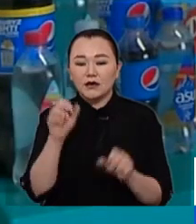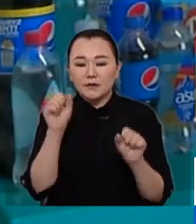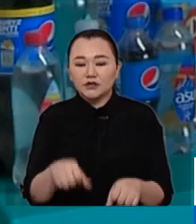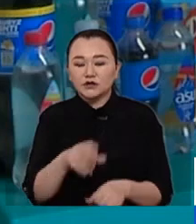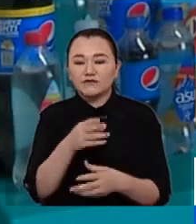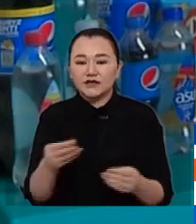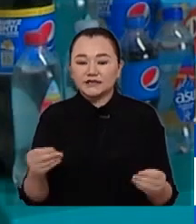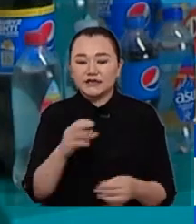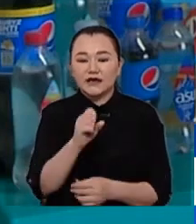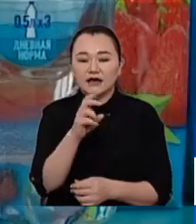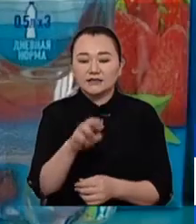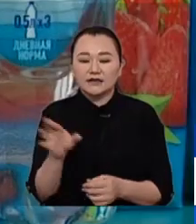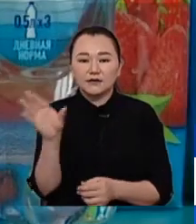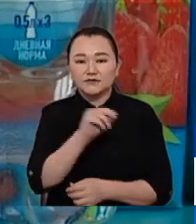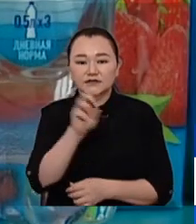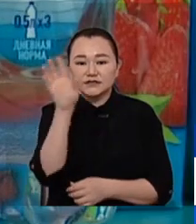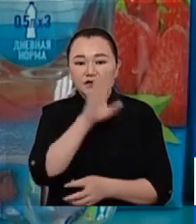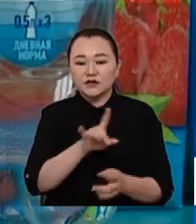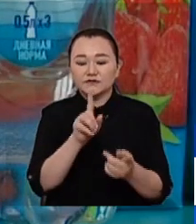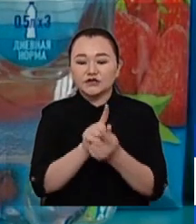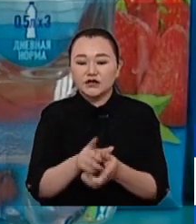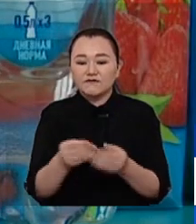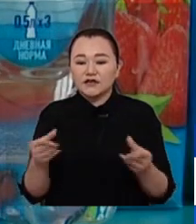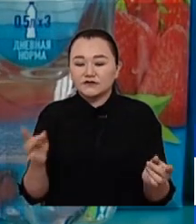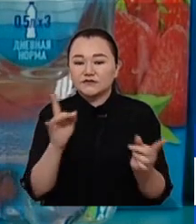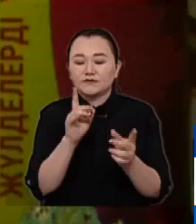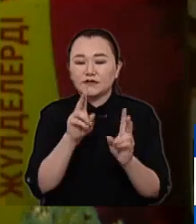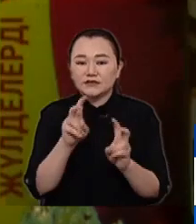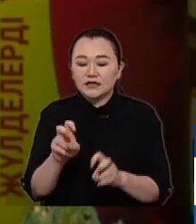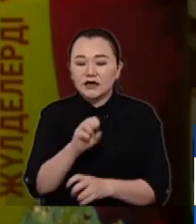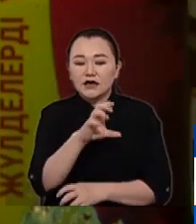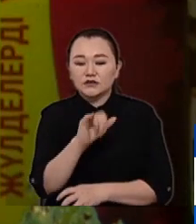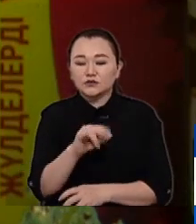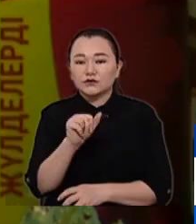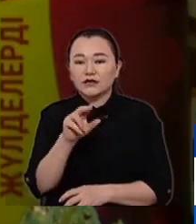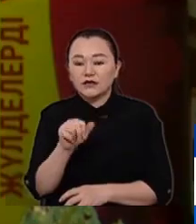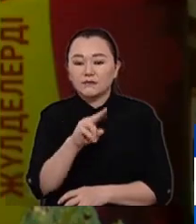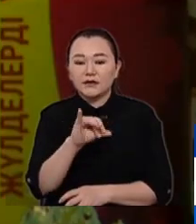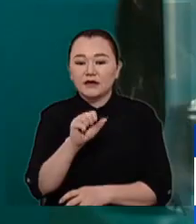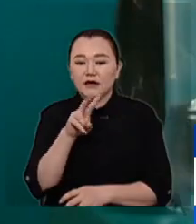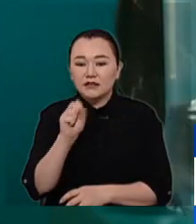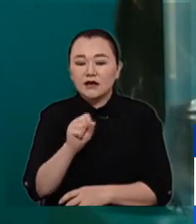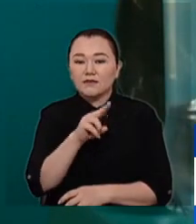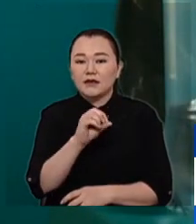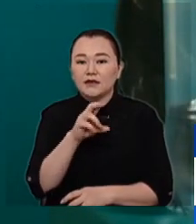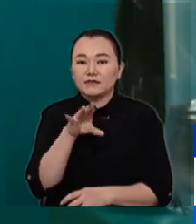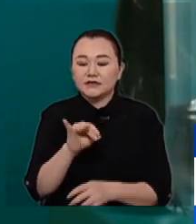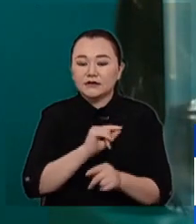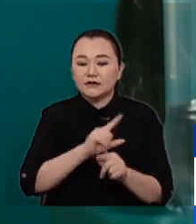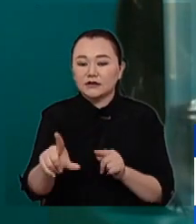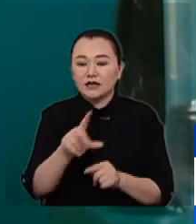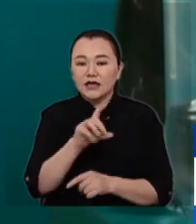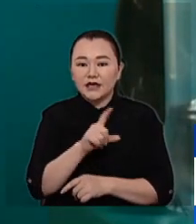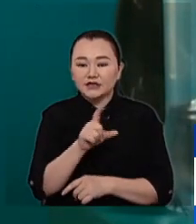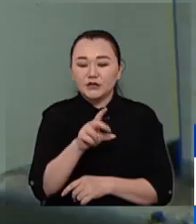Масштабную весеннюю акцию по всей стране «Встречая весну» вместе с брендами ASU, Dada, Piala и Pepsi запустила компания